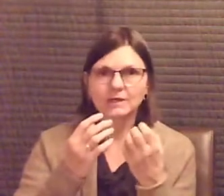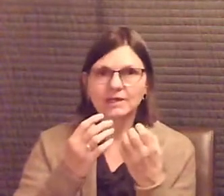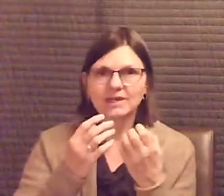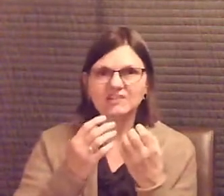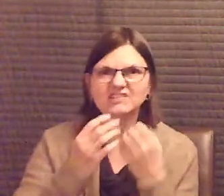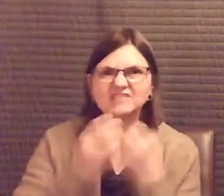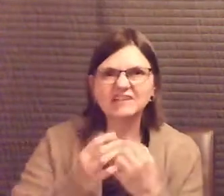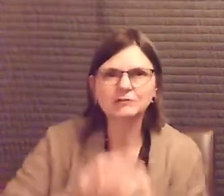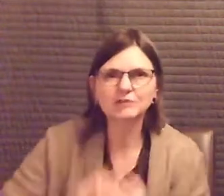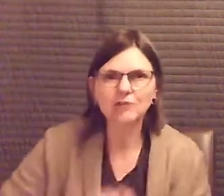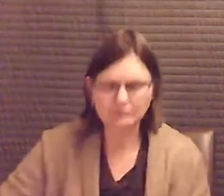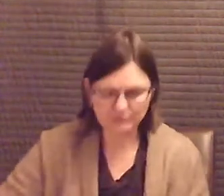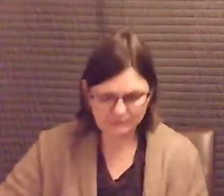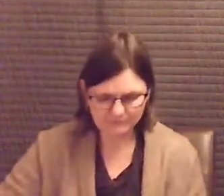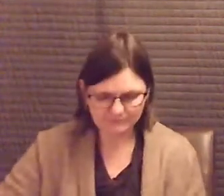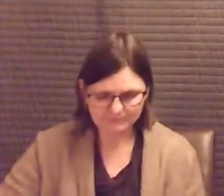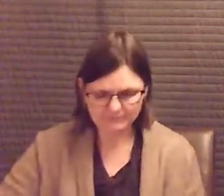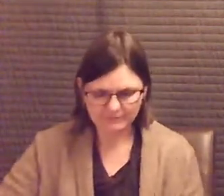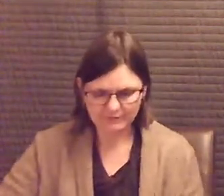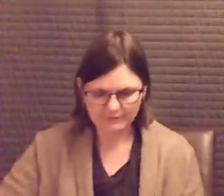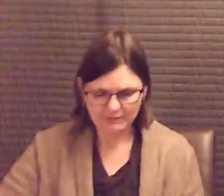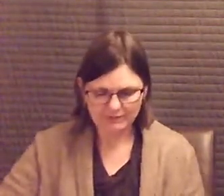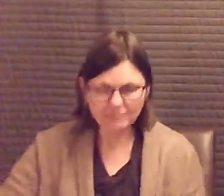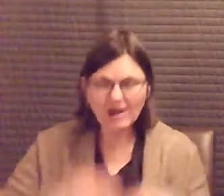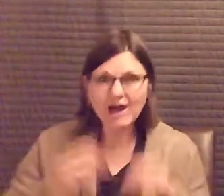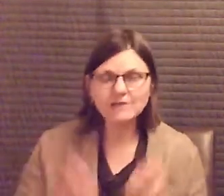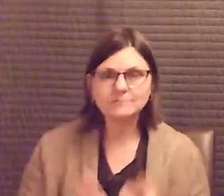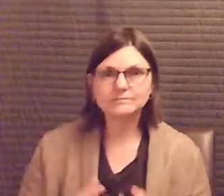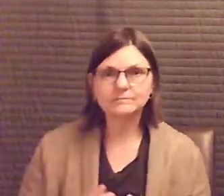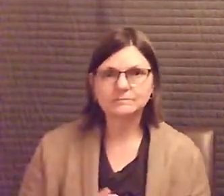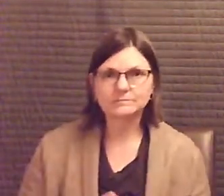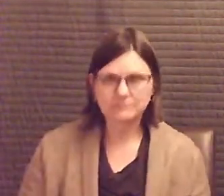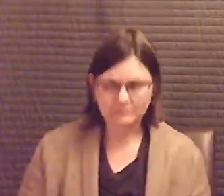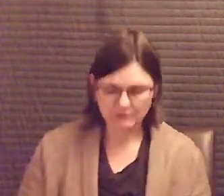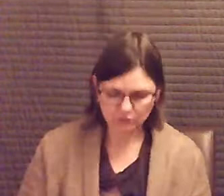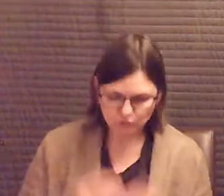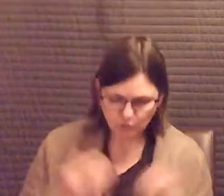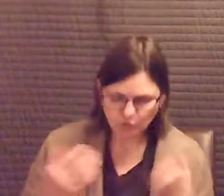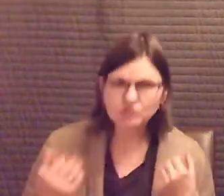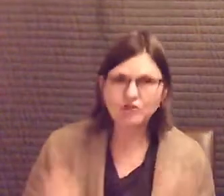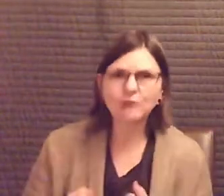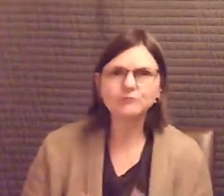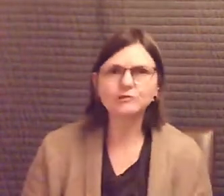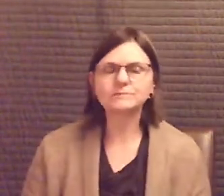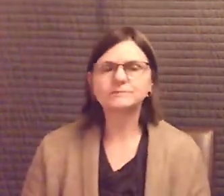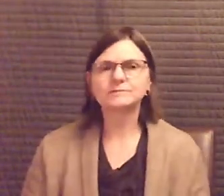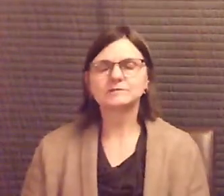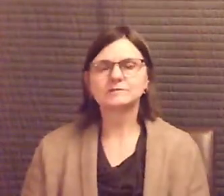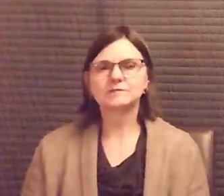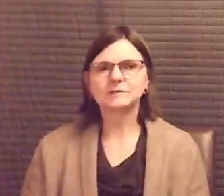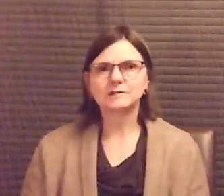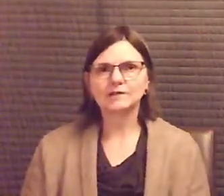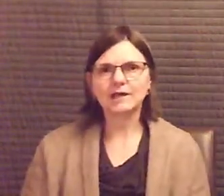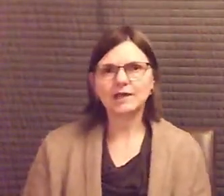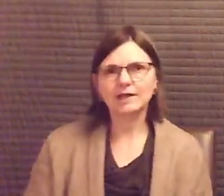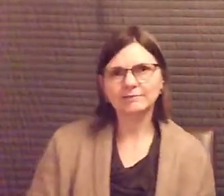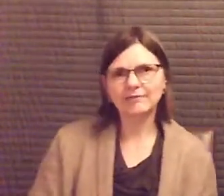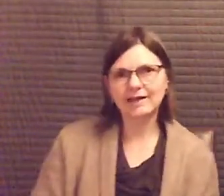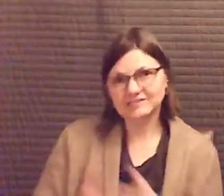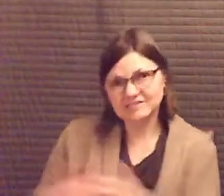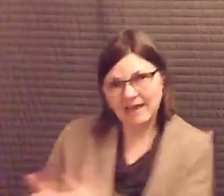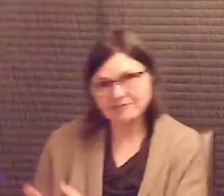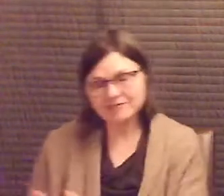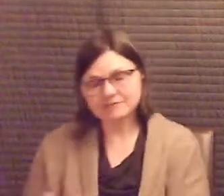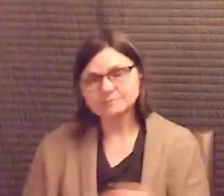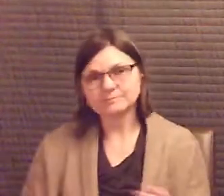onderdelen in de streek van de duivel haat in gevaar bij de dommel door de duivel is wil en